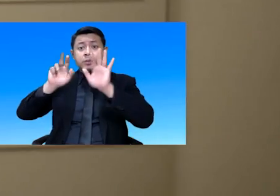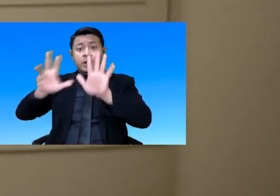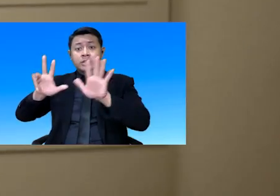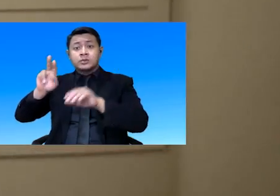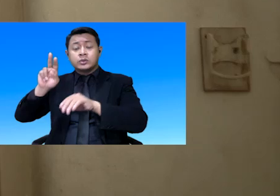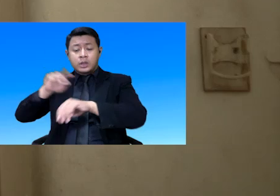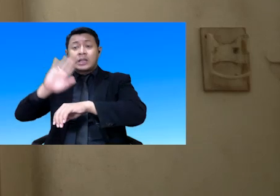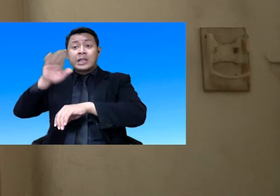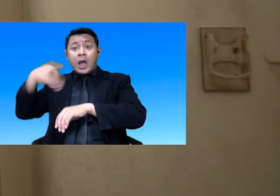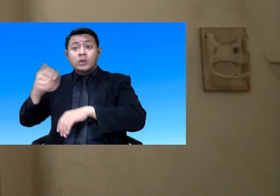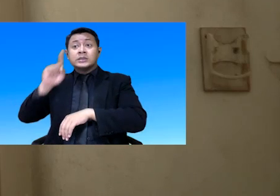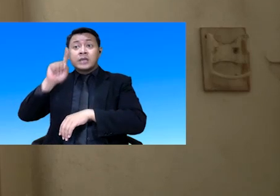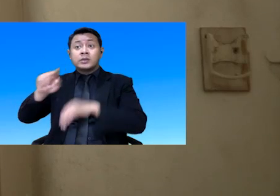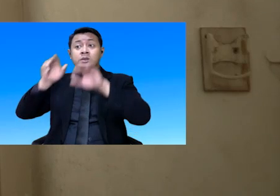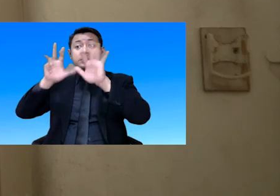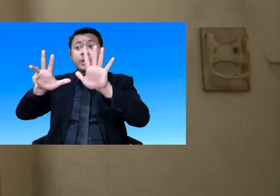1928.